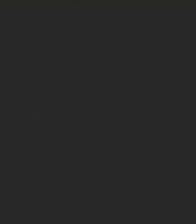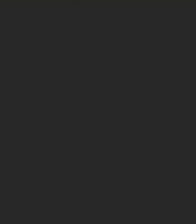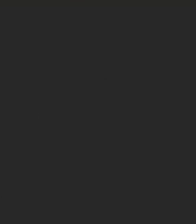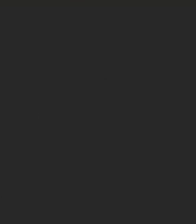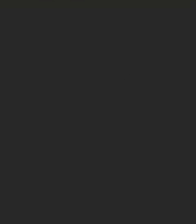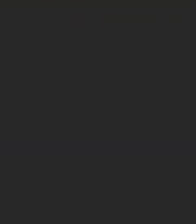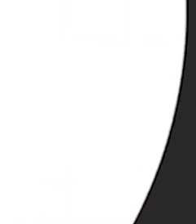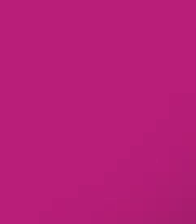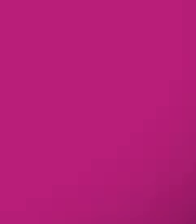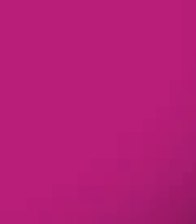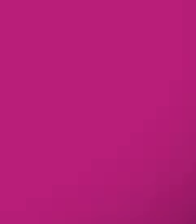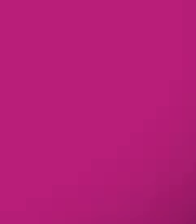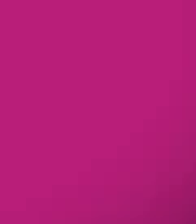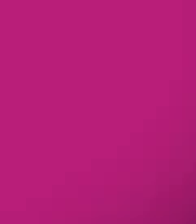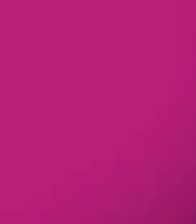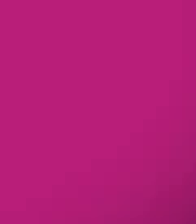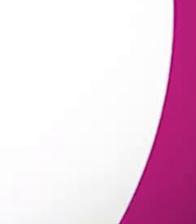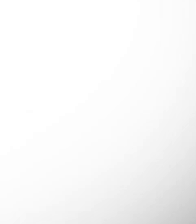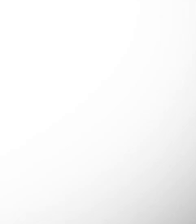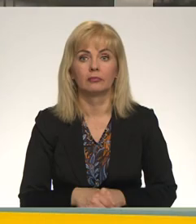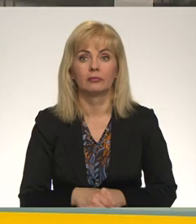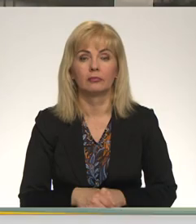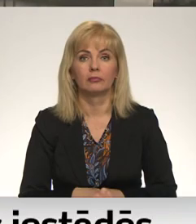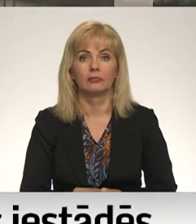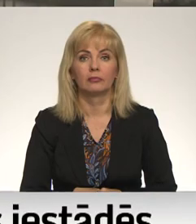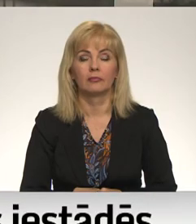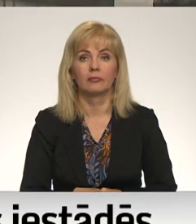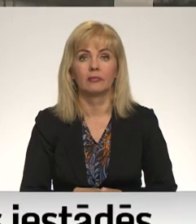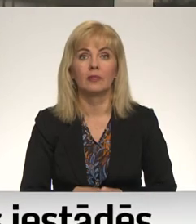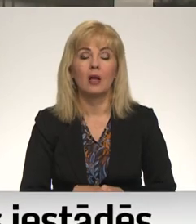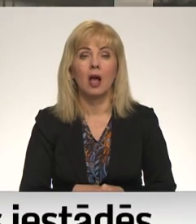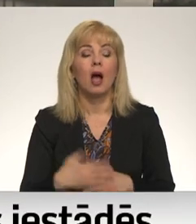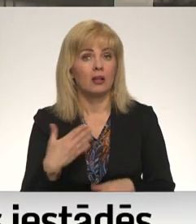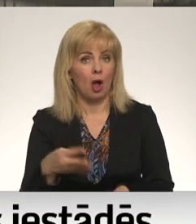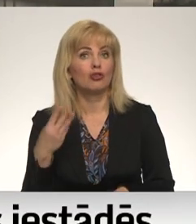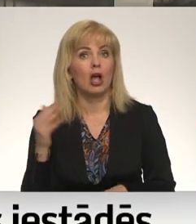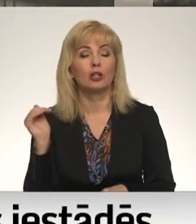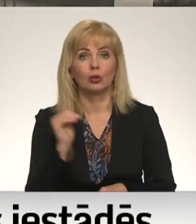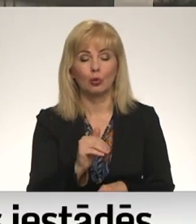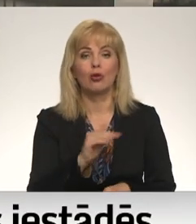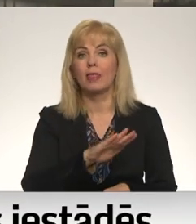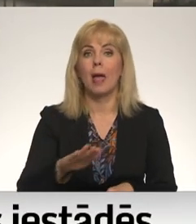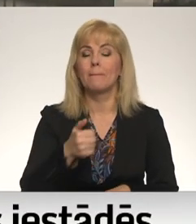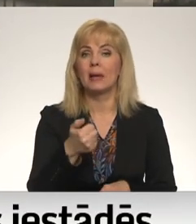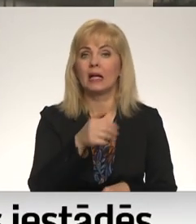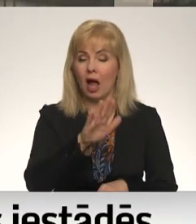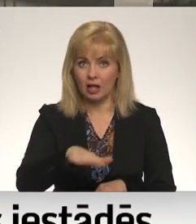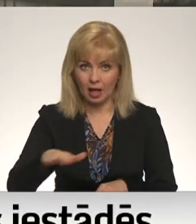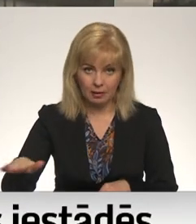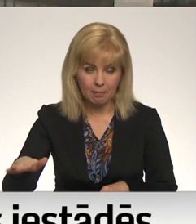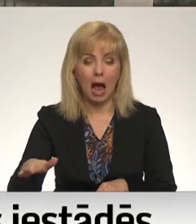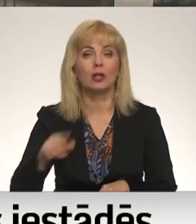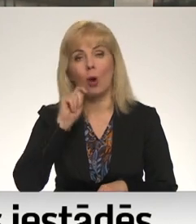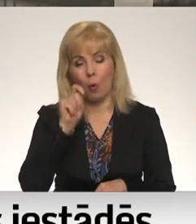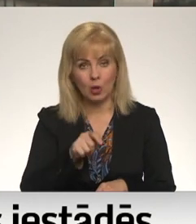Re, viss ēters ir te! Jau vairāk nekā 4000 nepilngadīgu bērnu no Ukrainas reģistrēti mūsu